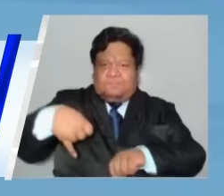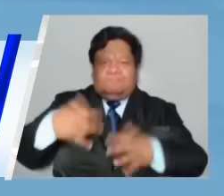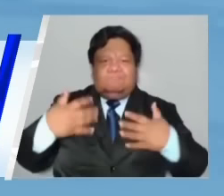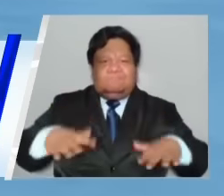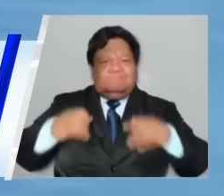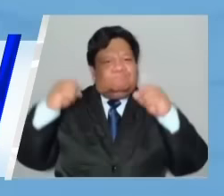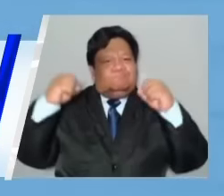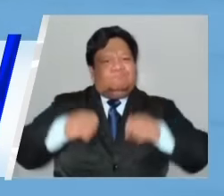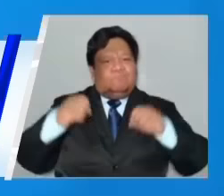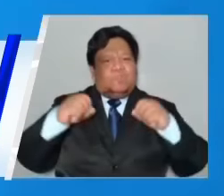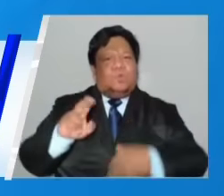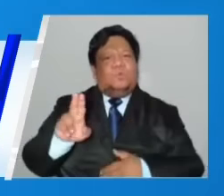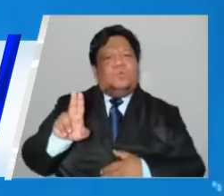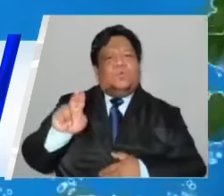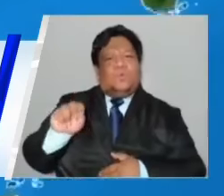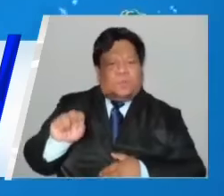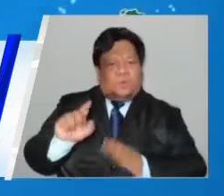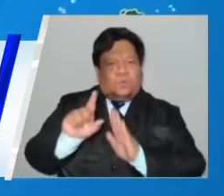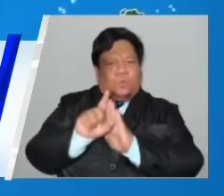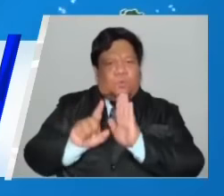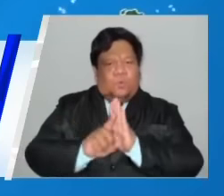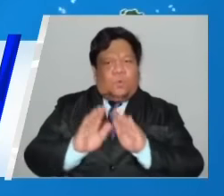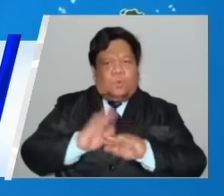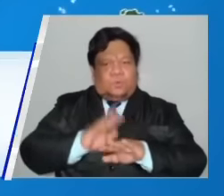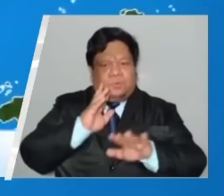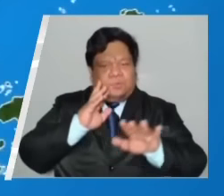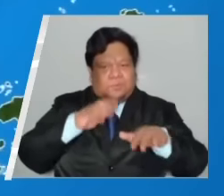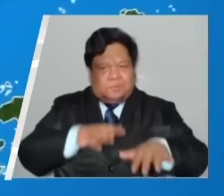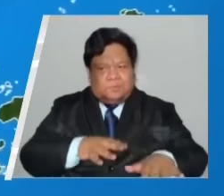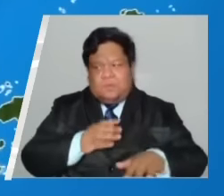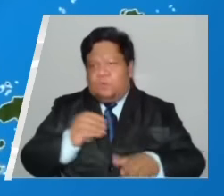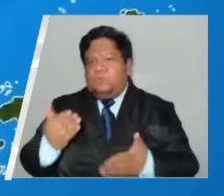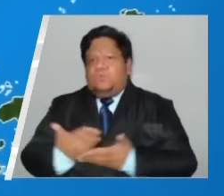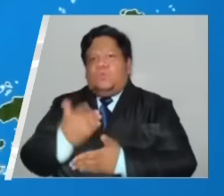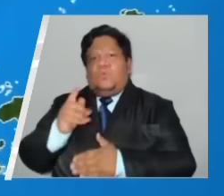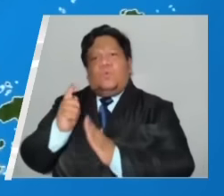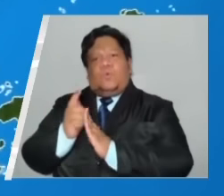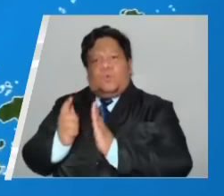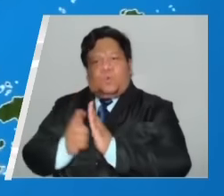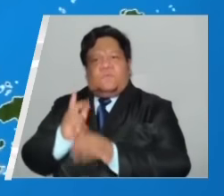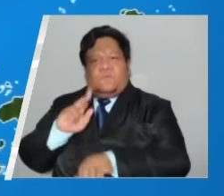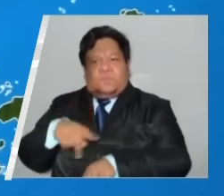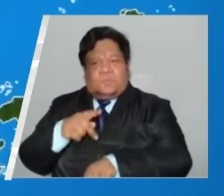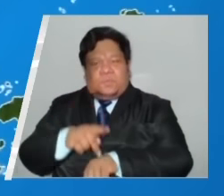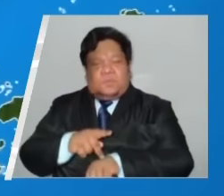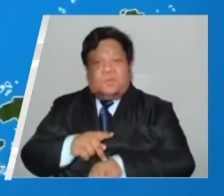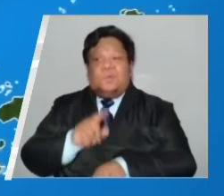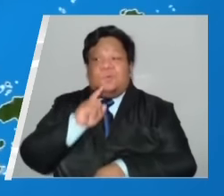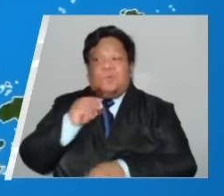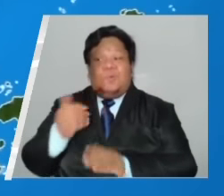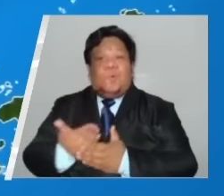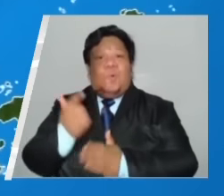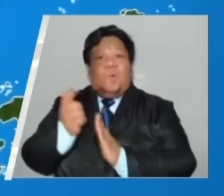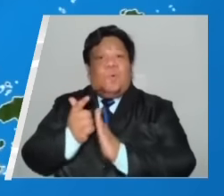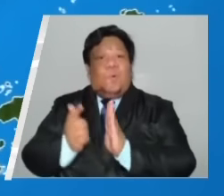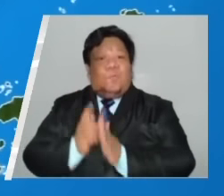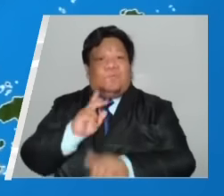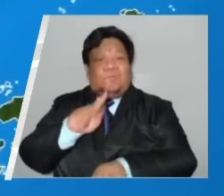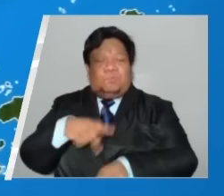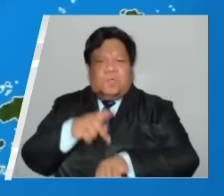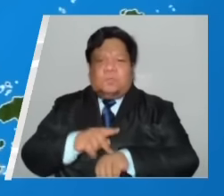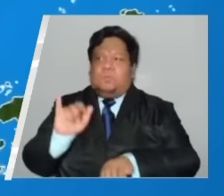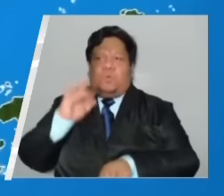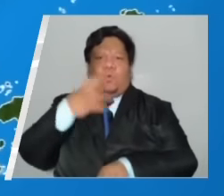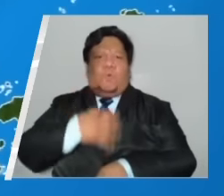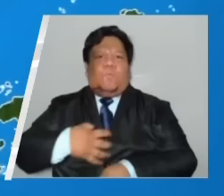Philippine Maritime Zones Act. Ang bagong pasangbatas, inalmahan na noon ng China dahil isinama sa West Philippine Sea ang Bajo de Masinloc